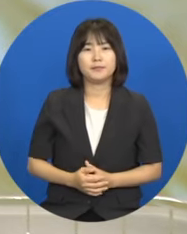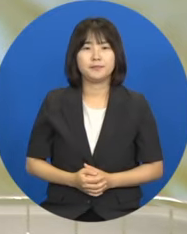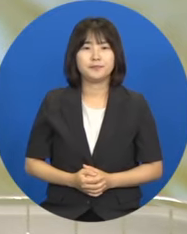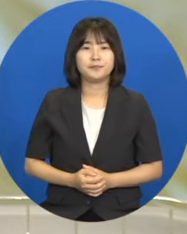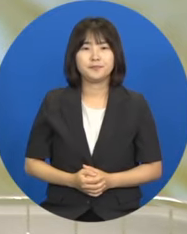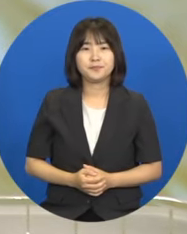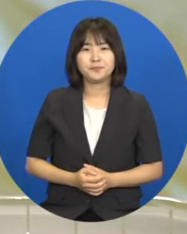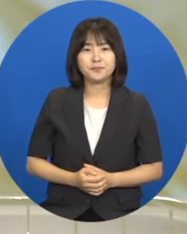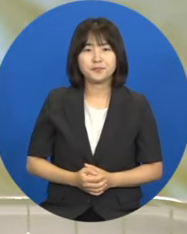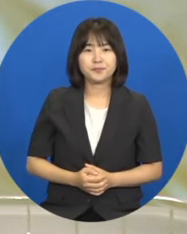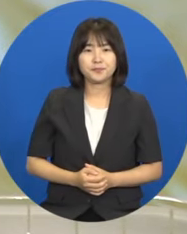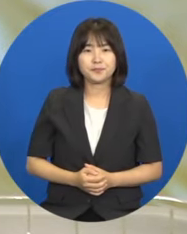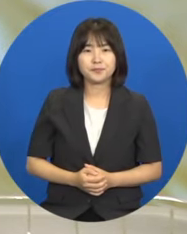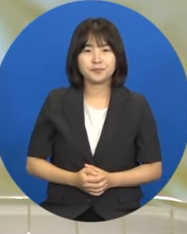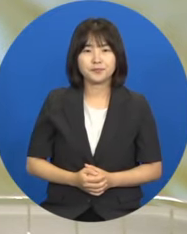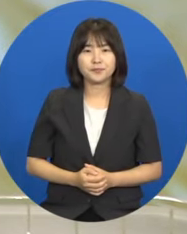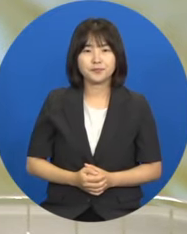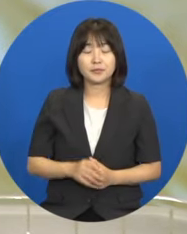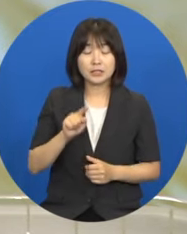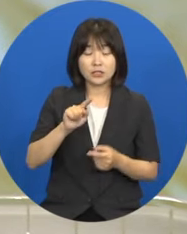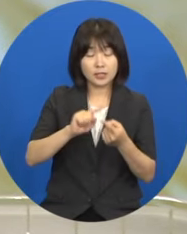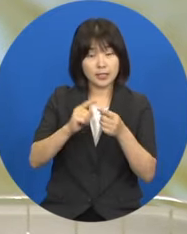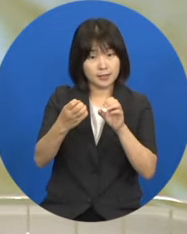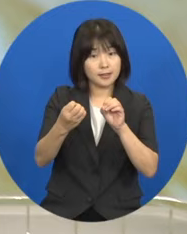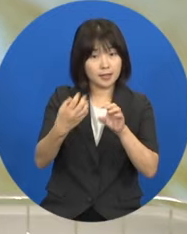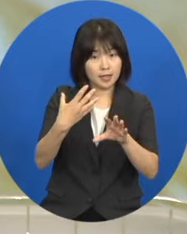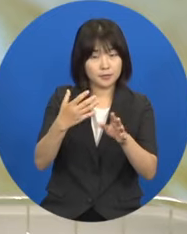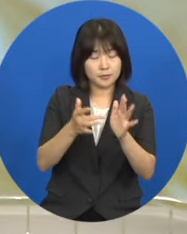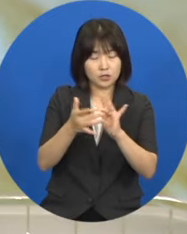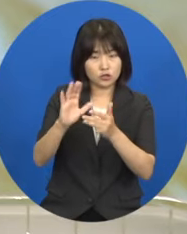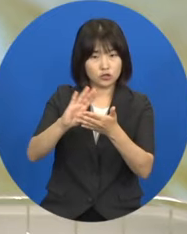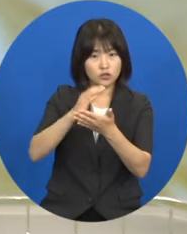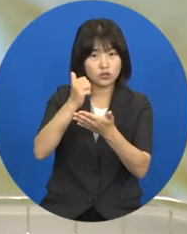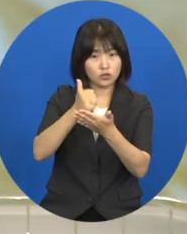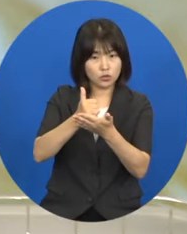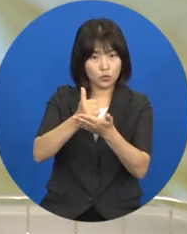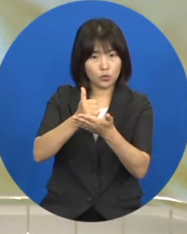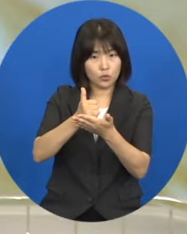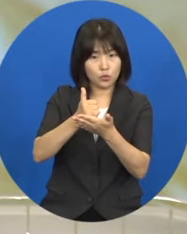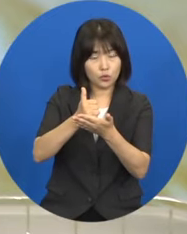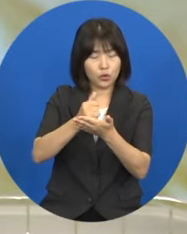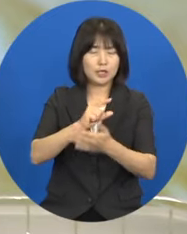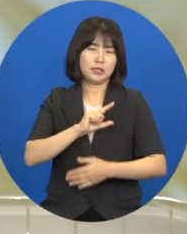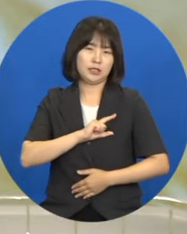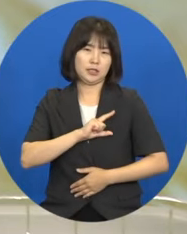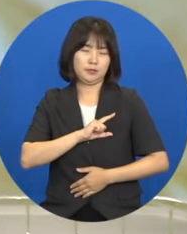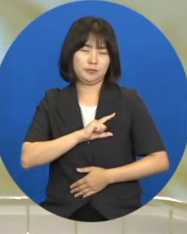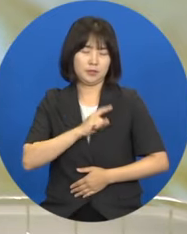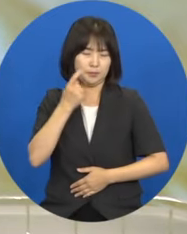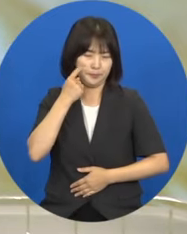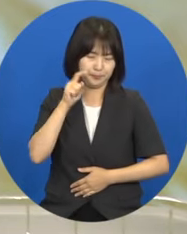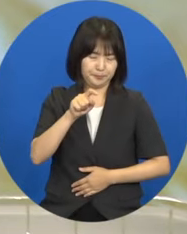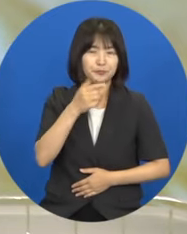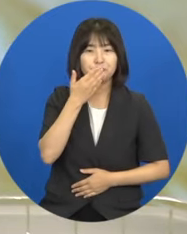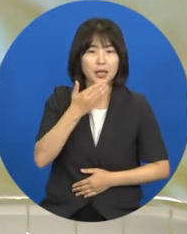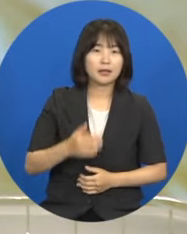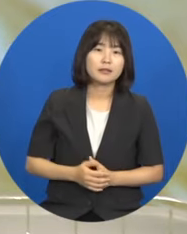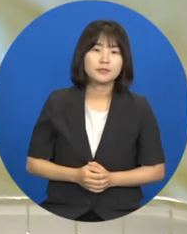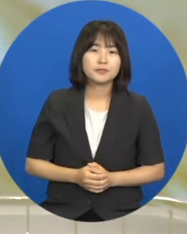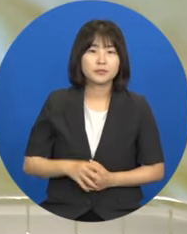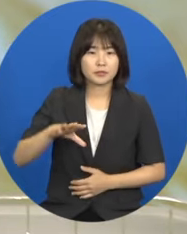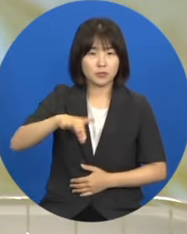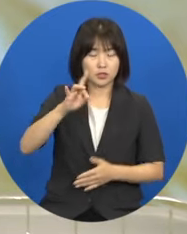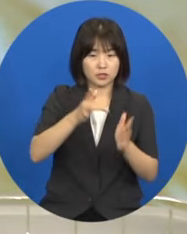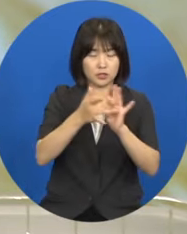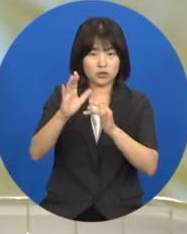그 답을 예수 그리스도라고 하는 이름에서 찾을 수 있습니다. 먼저 여러분,